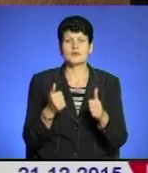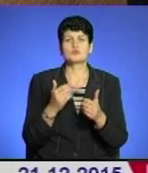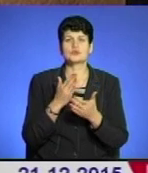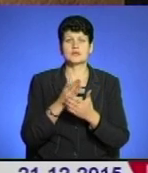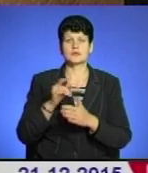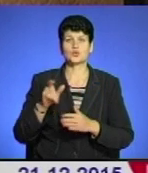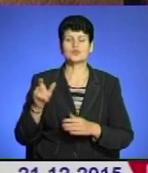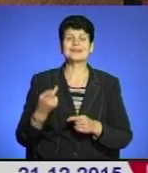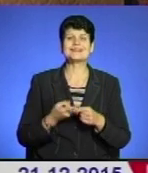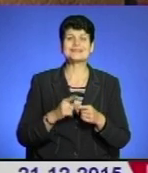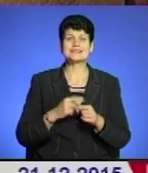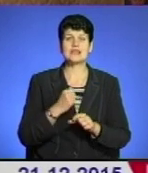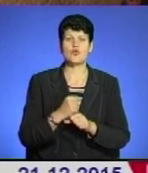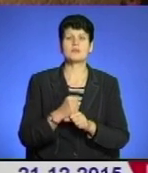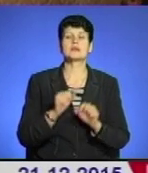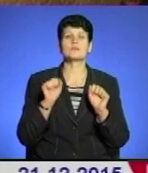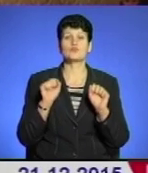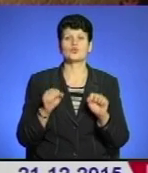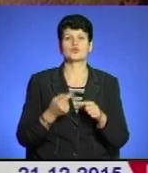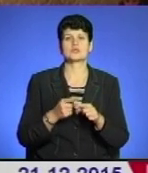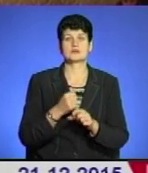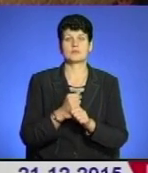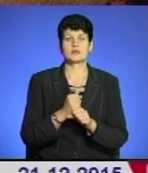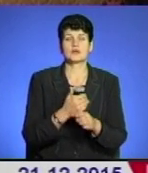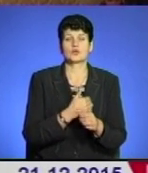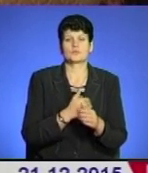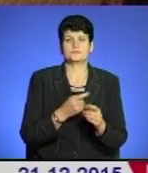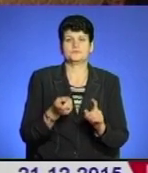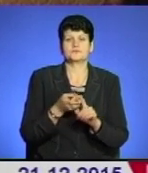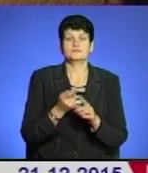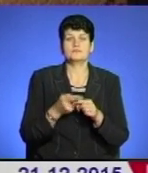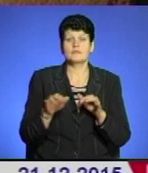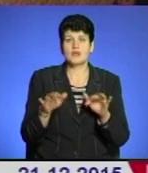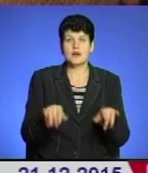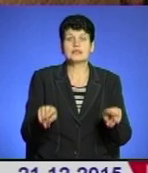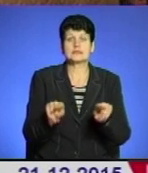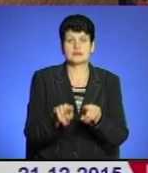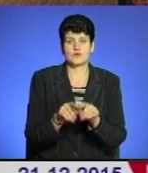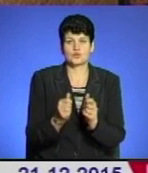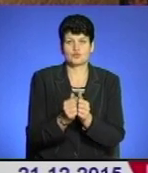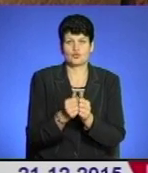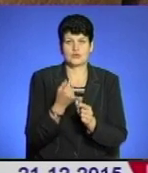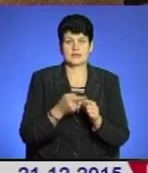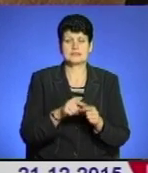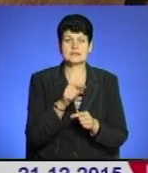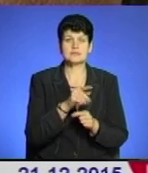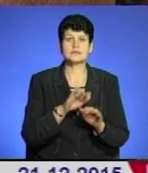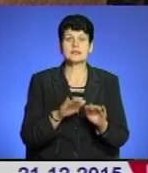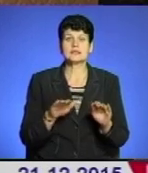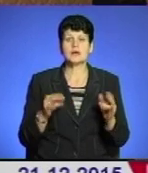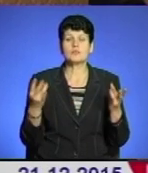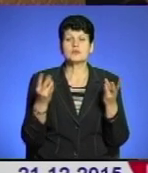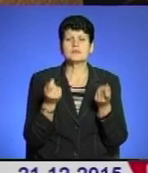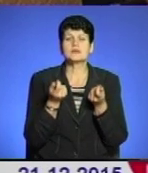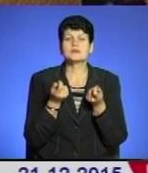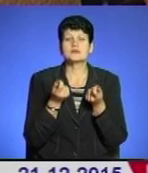люди, які це роблять, які на це здатні, які хочуть спричинити до цієї справи. Але також поряд з цим діткам потрібно